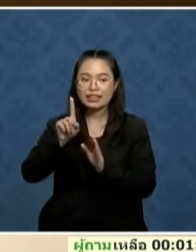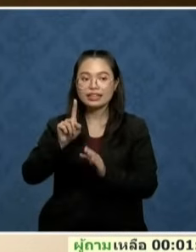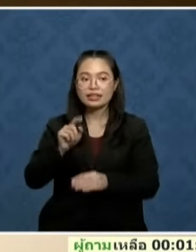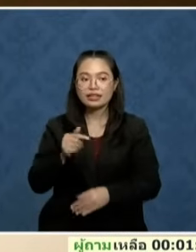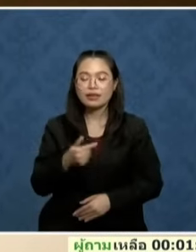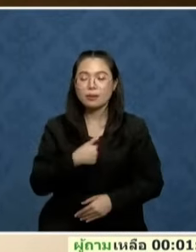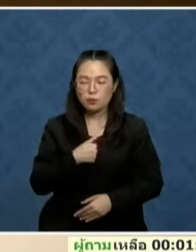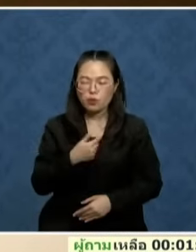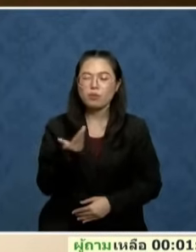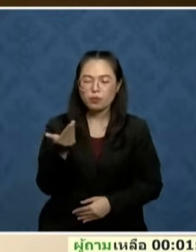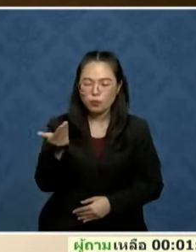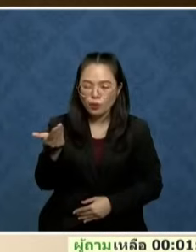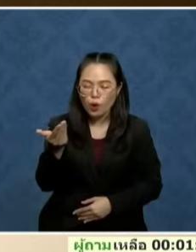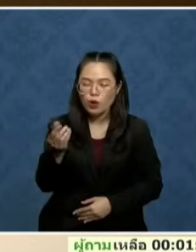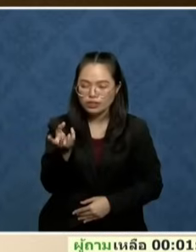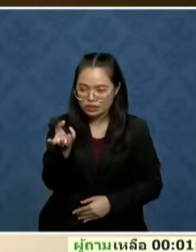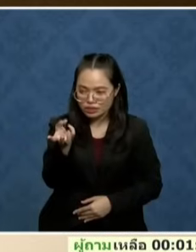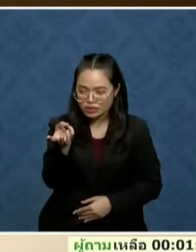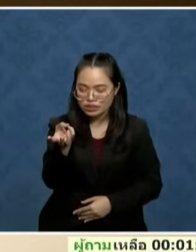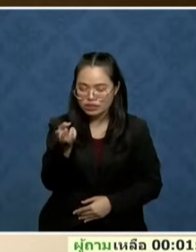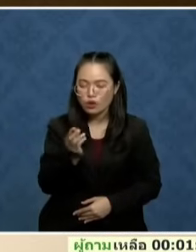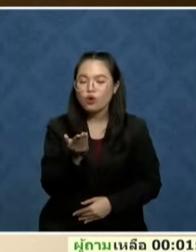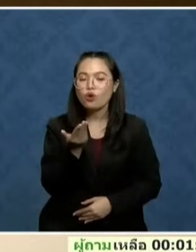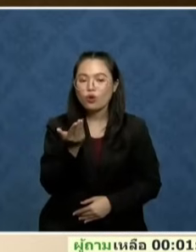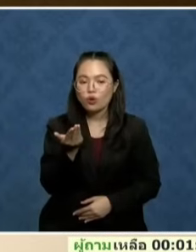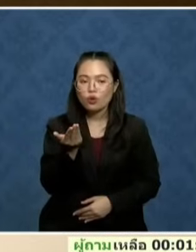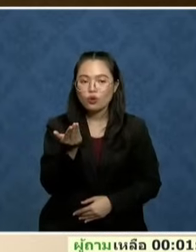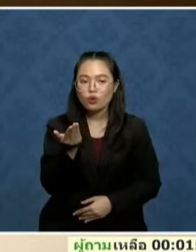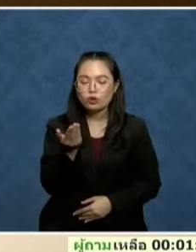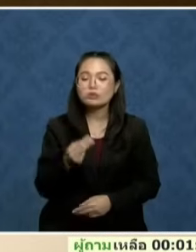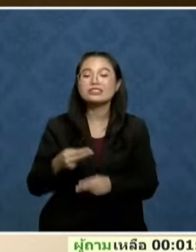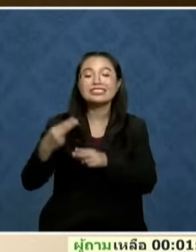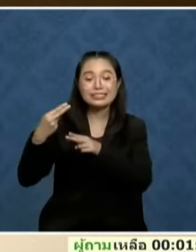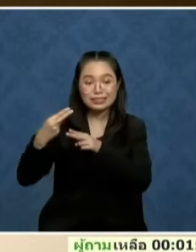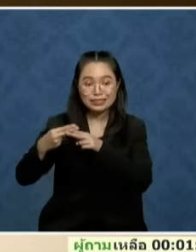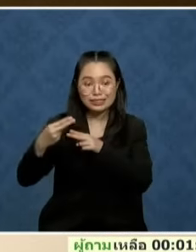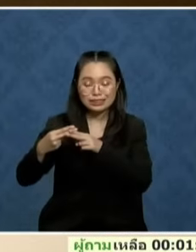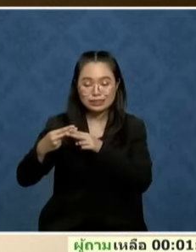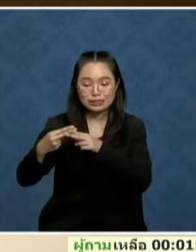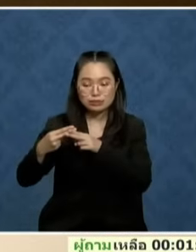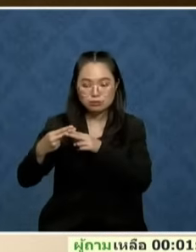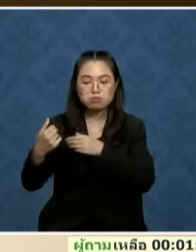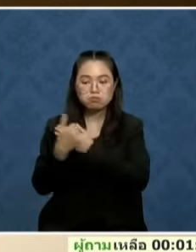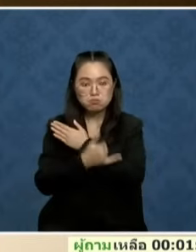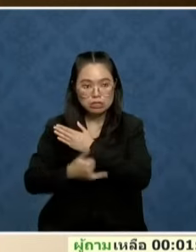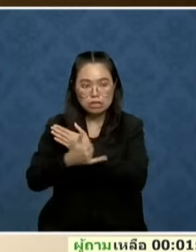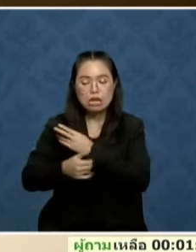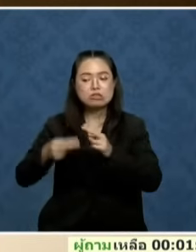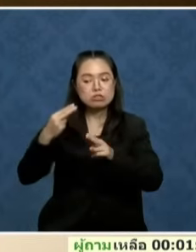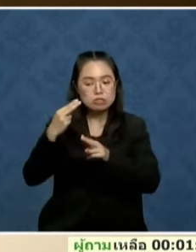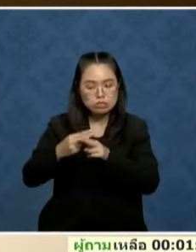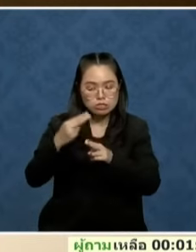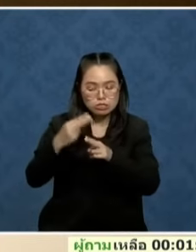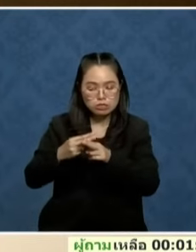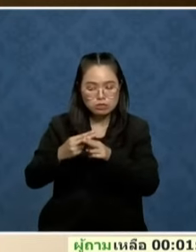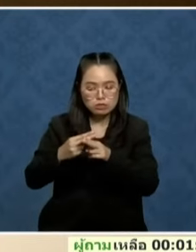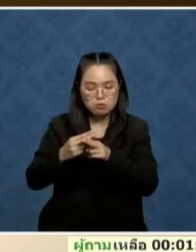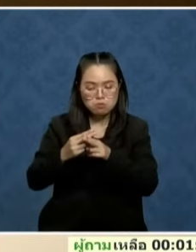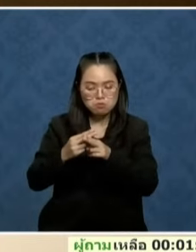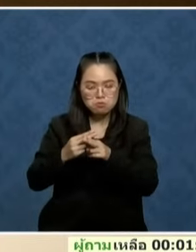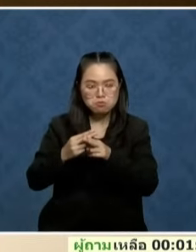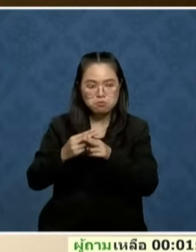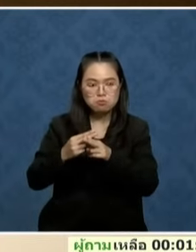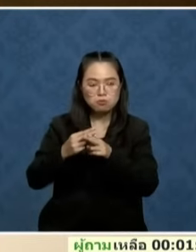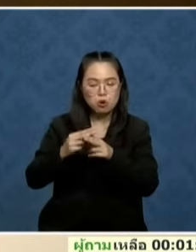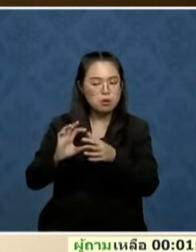ผมขอนะครับว่าเรื่องชื่อของประเทศต่างๆและก็บุคคลภายนอกขอความกรุณาต้อง